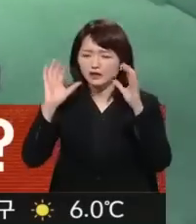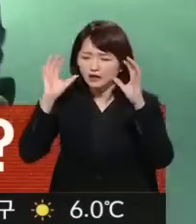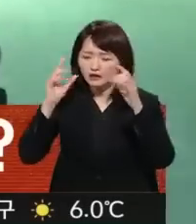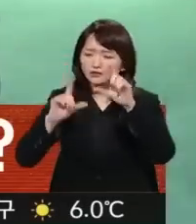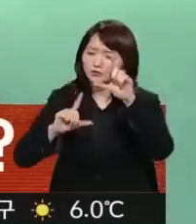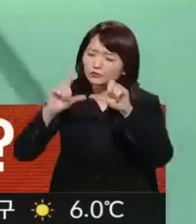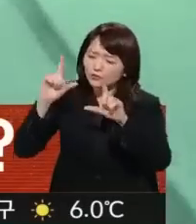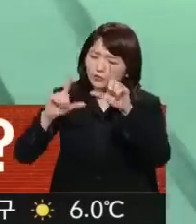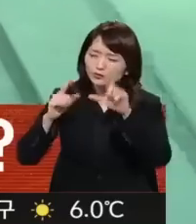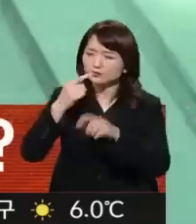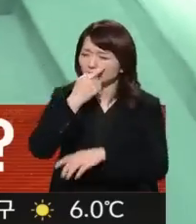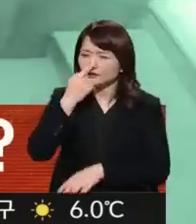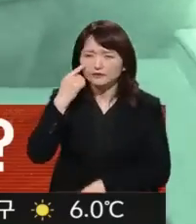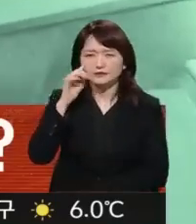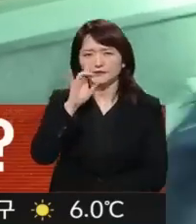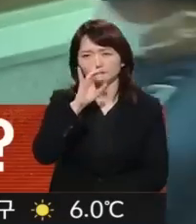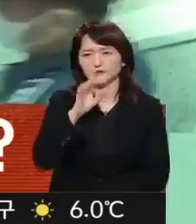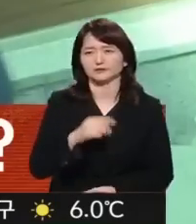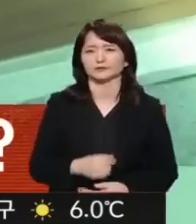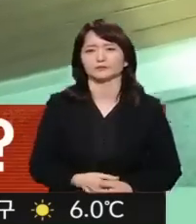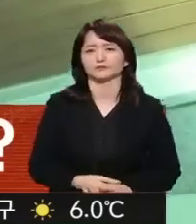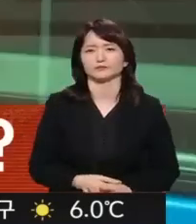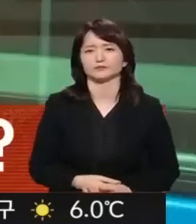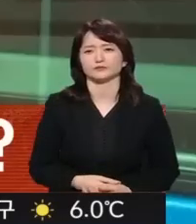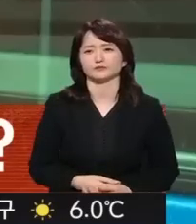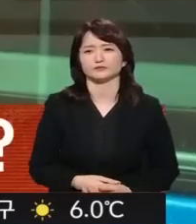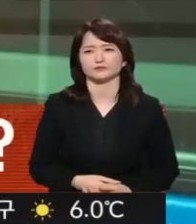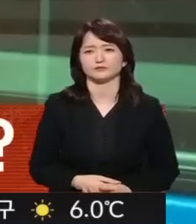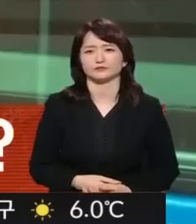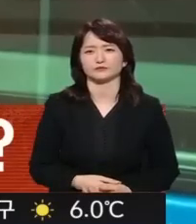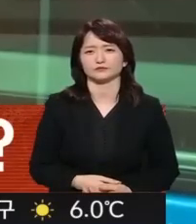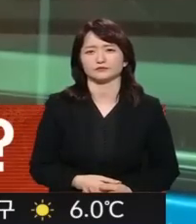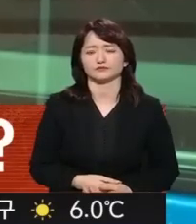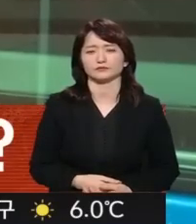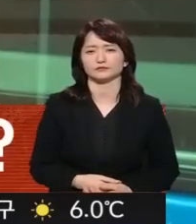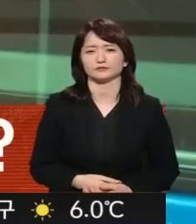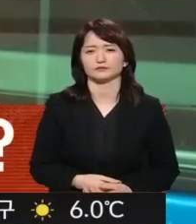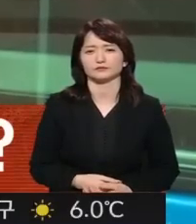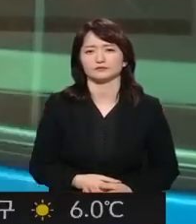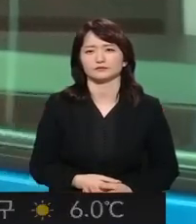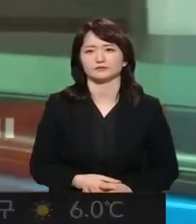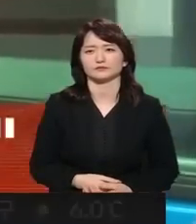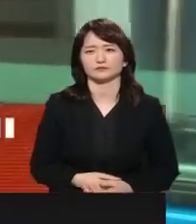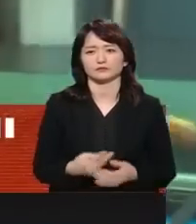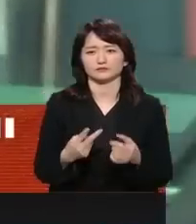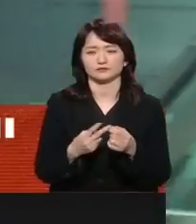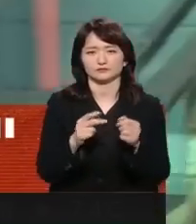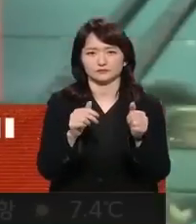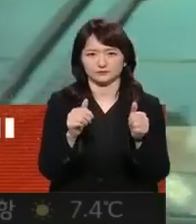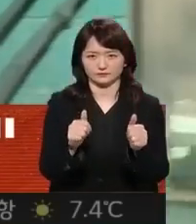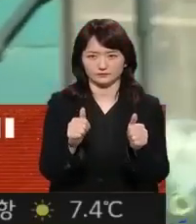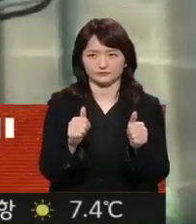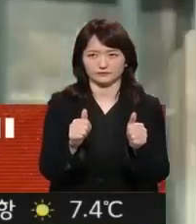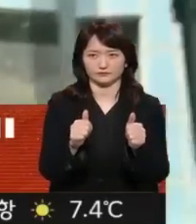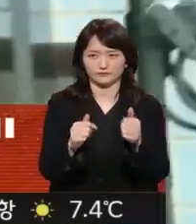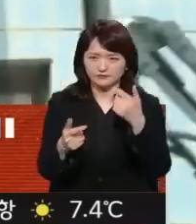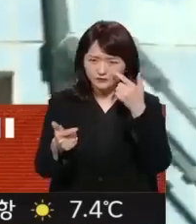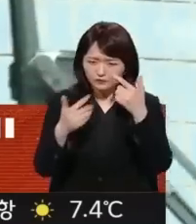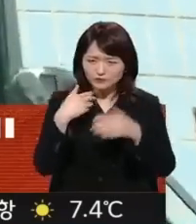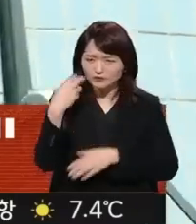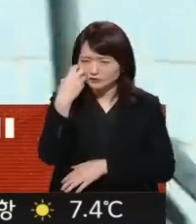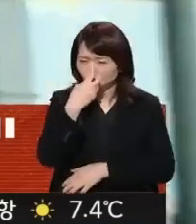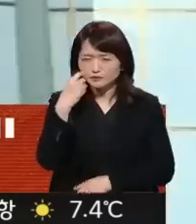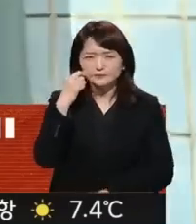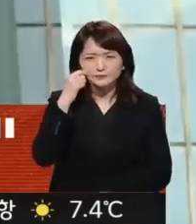출산한게 의심되는 시점에 행적도 제대로 안 보인다 안 됐다면 20 사실심에서 정확하게 심리를